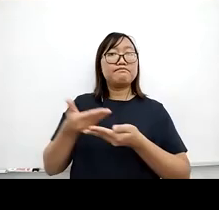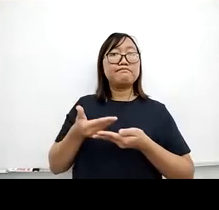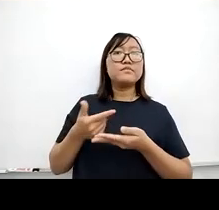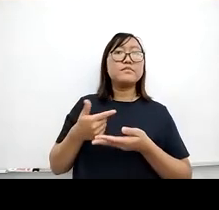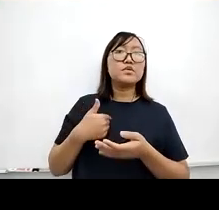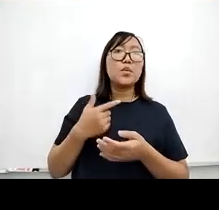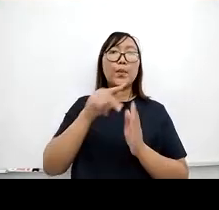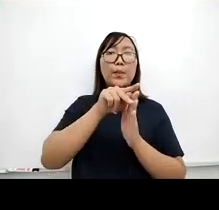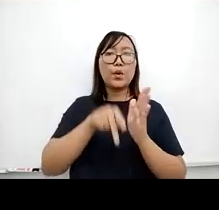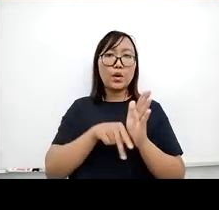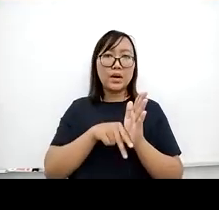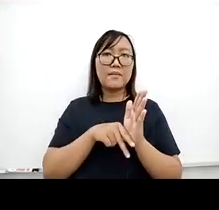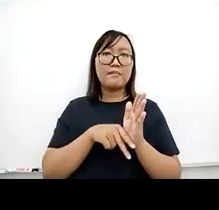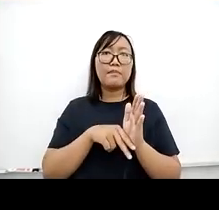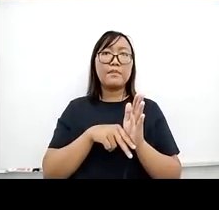PCV